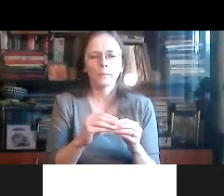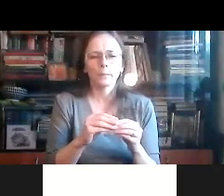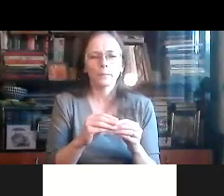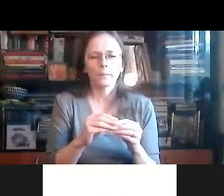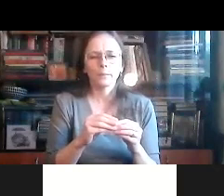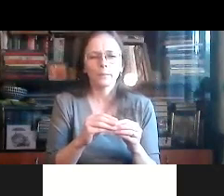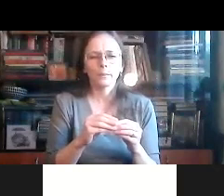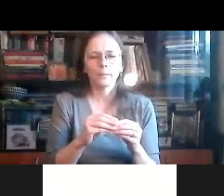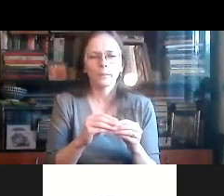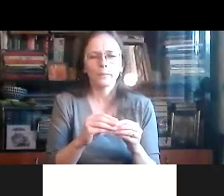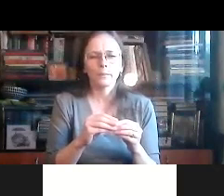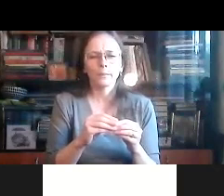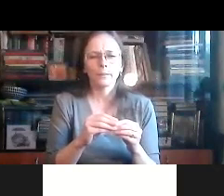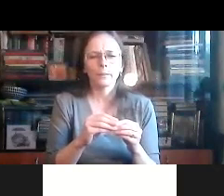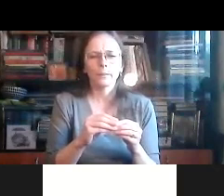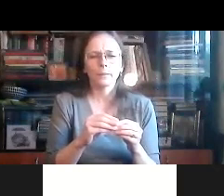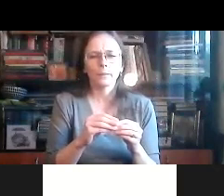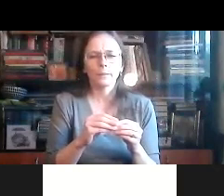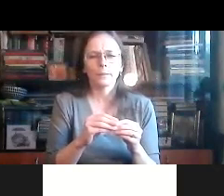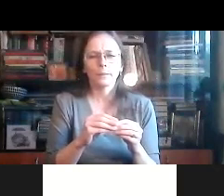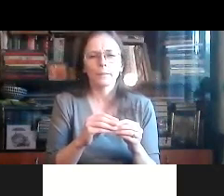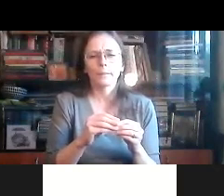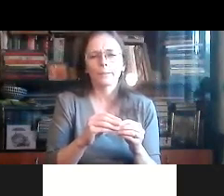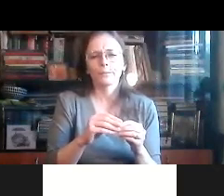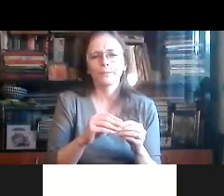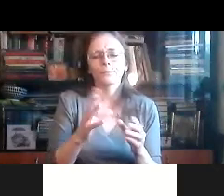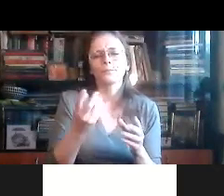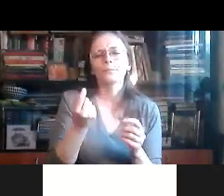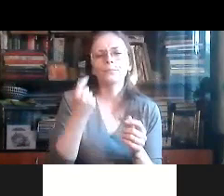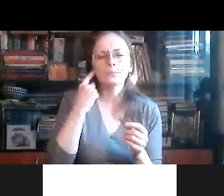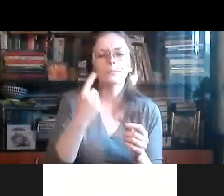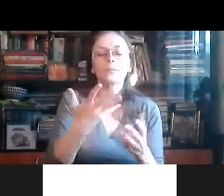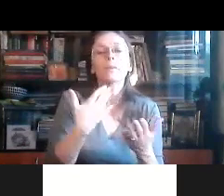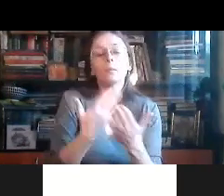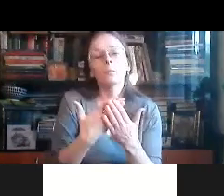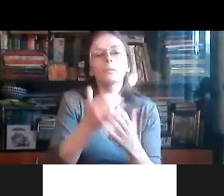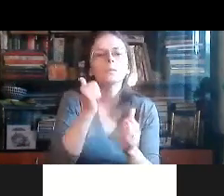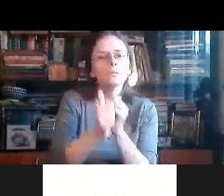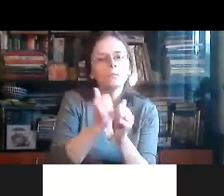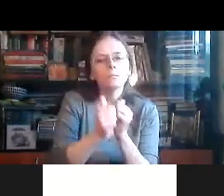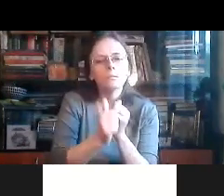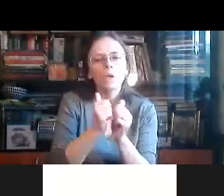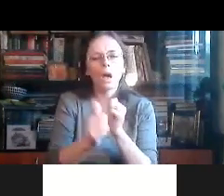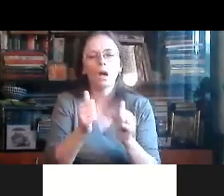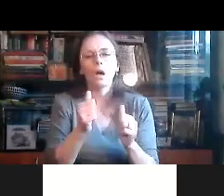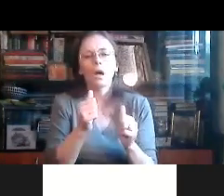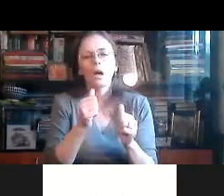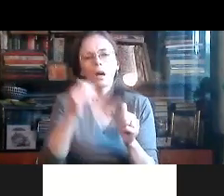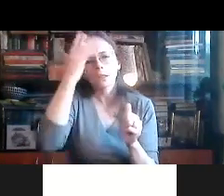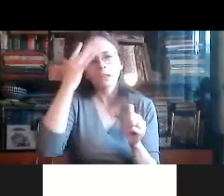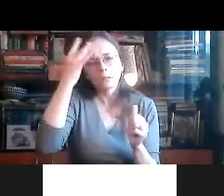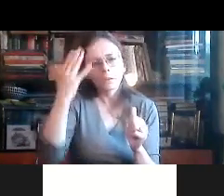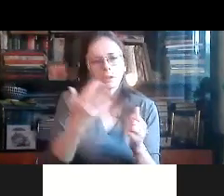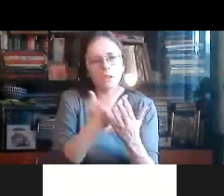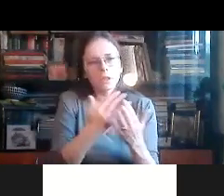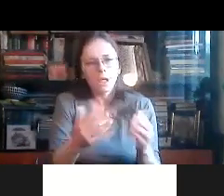какой-то очень глубокий, часто какой-то смысл, важный смысл, который содержится